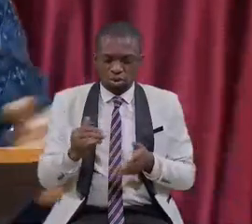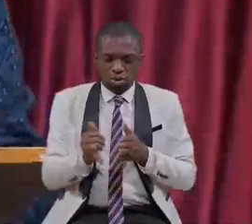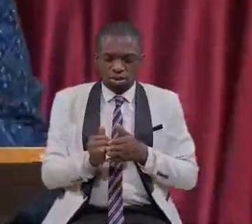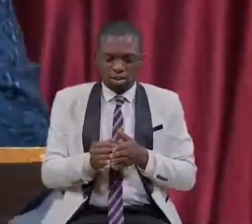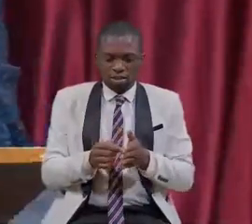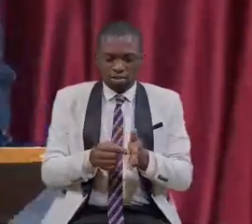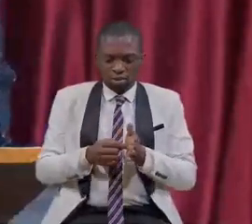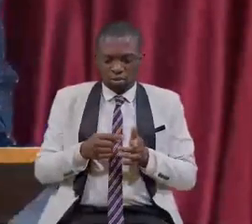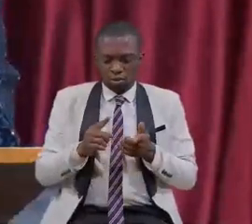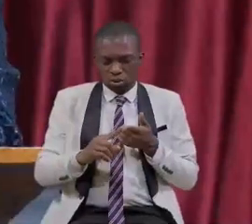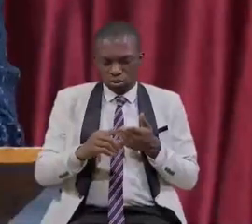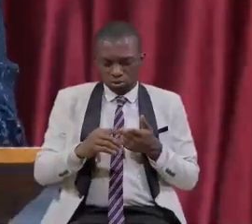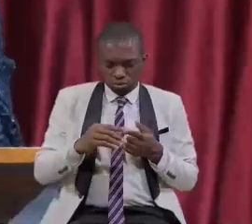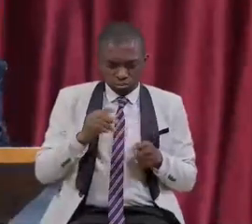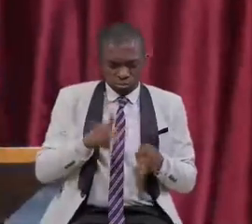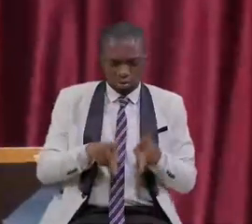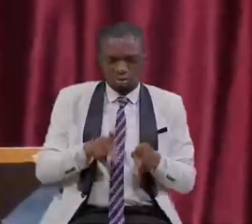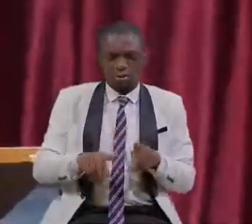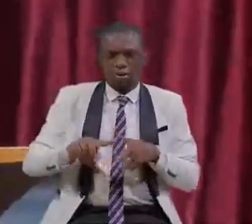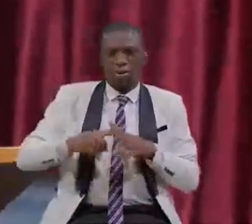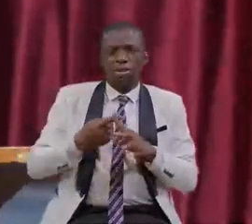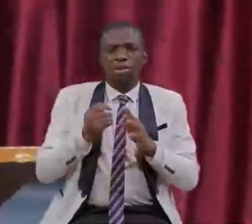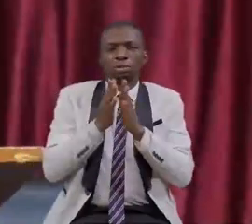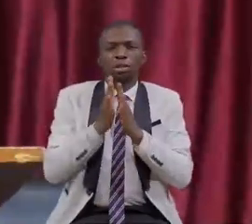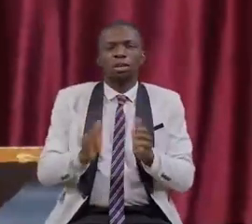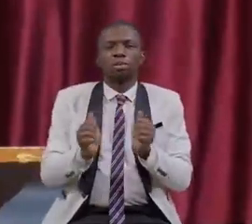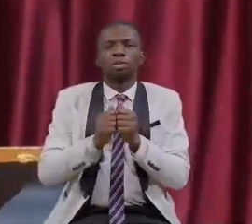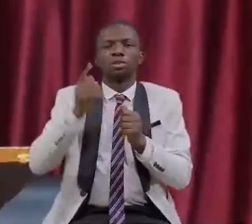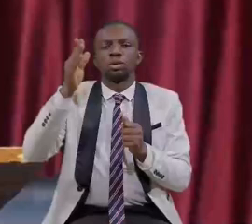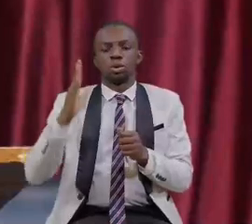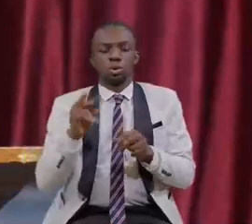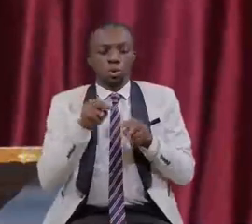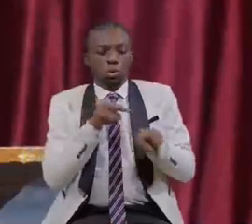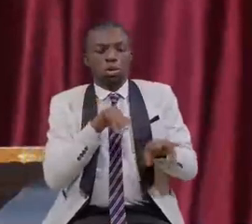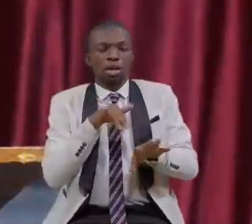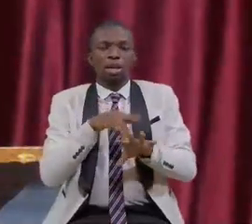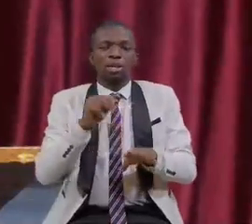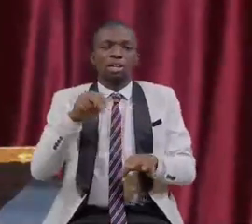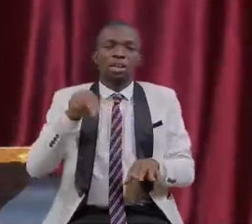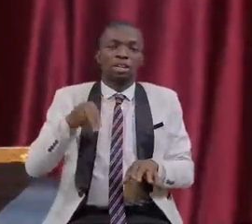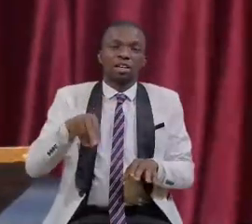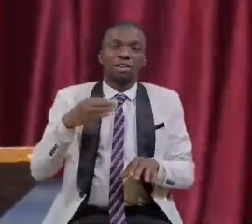La prière commence par Dieu. Et ça couvre les besoins de l'homme.